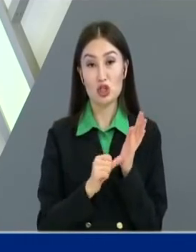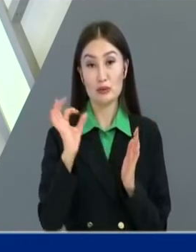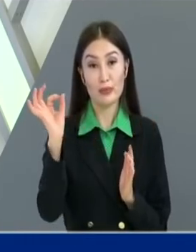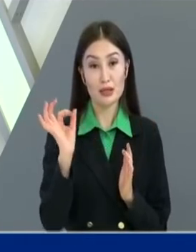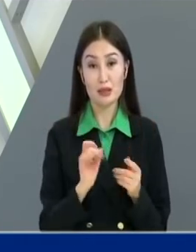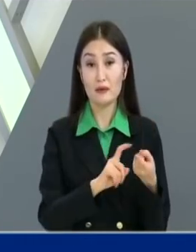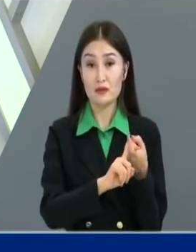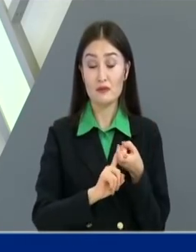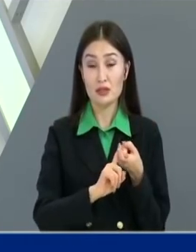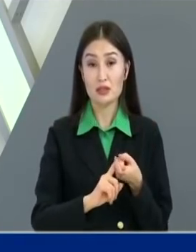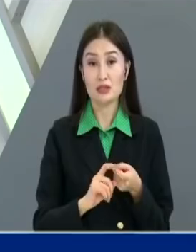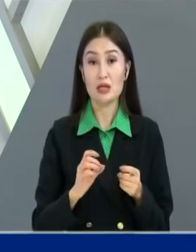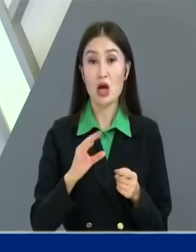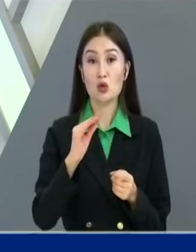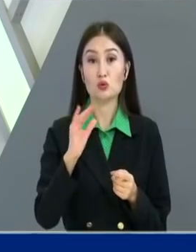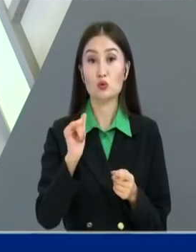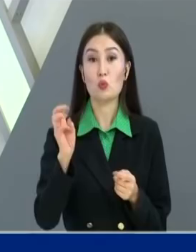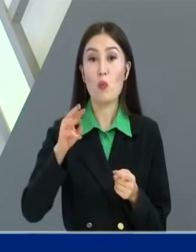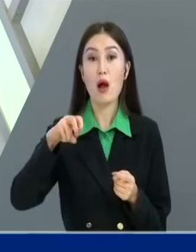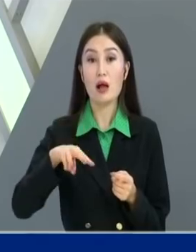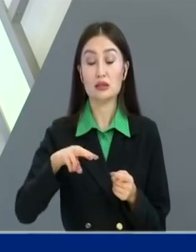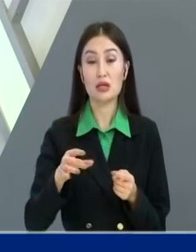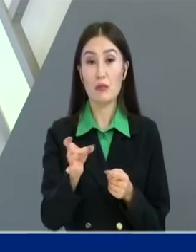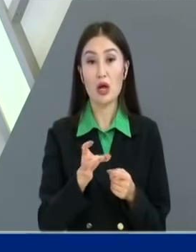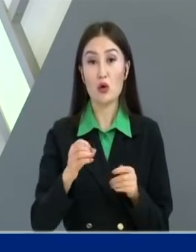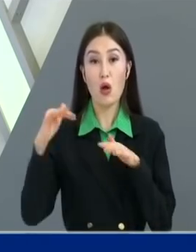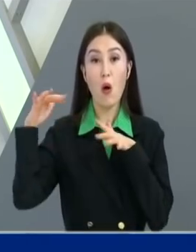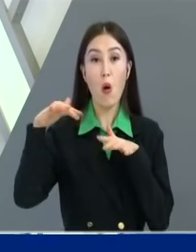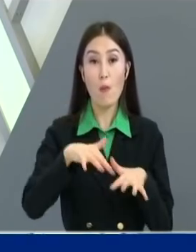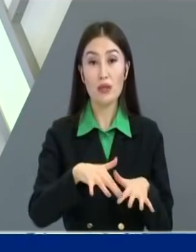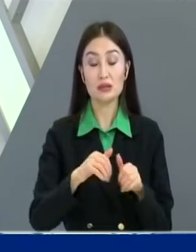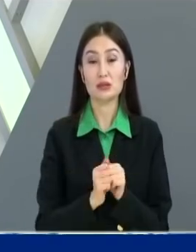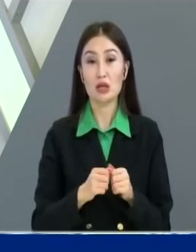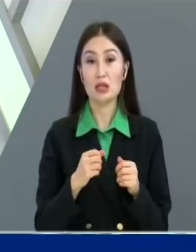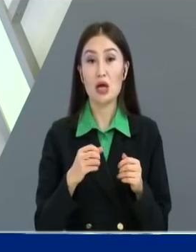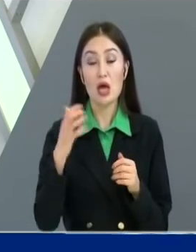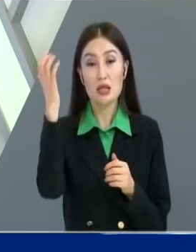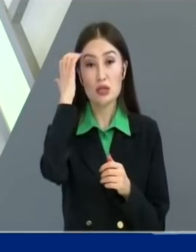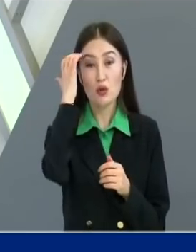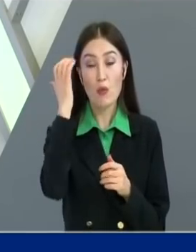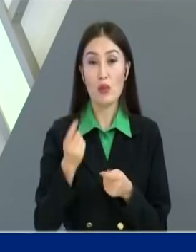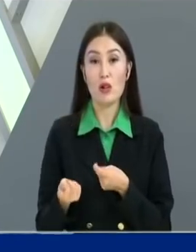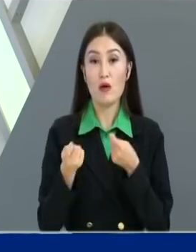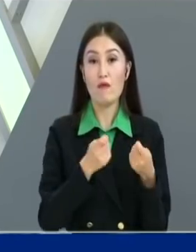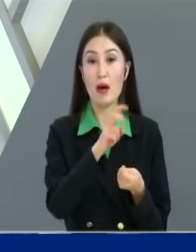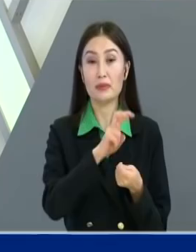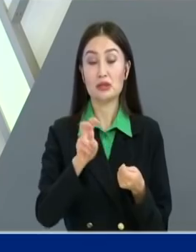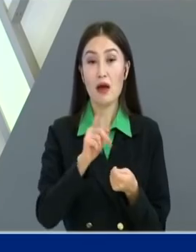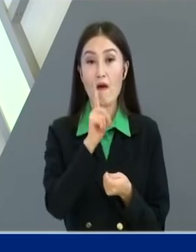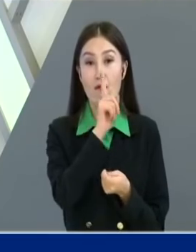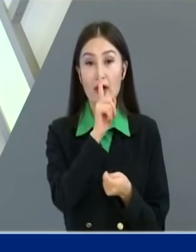74-76% в связи с ошедшим в Джумгальском районе Нарынской области оползнем. Доставка твердого топлива на ТЭЦ Бишкека была